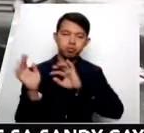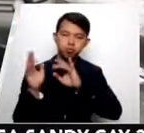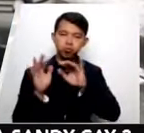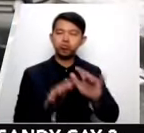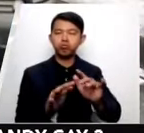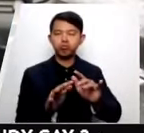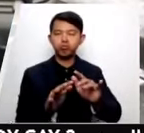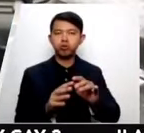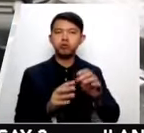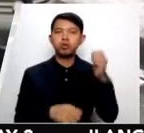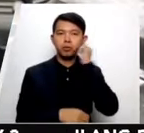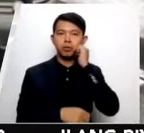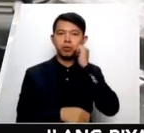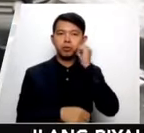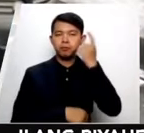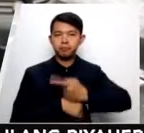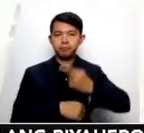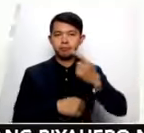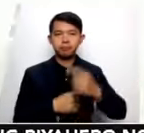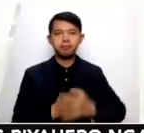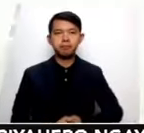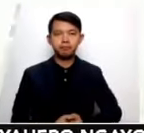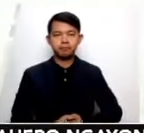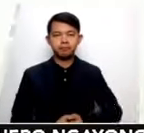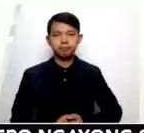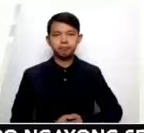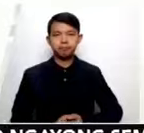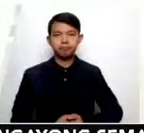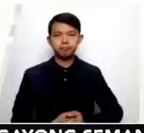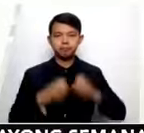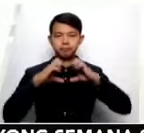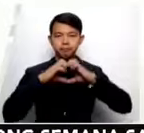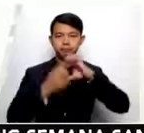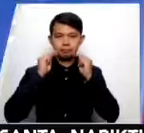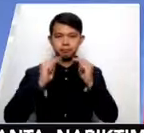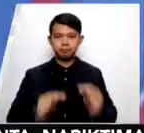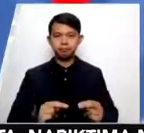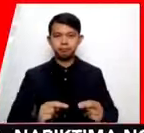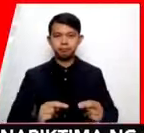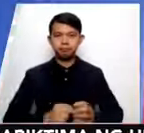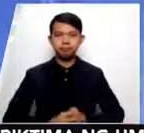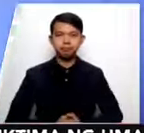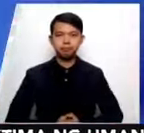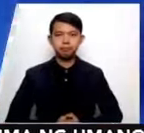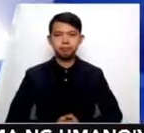Tina Panganiban Perez, nagbabalita para sa GMA Integrated News.